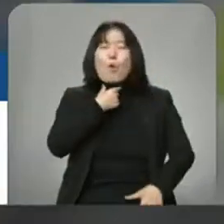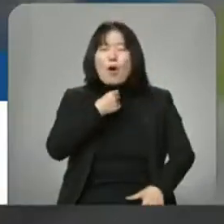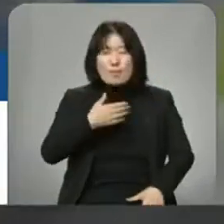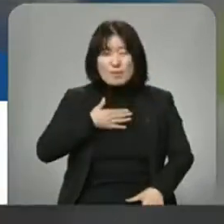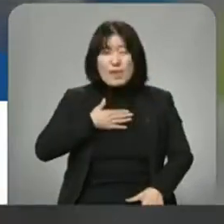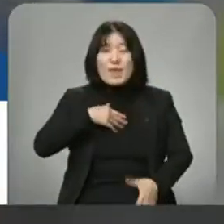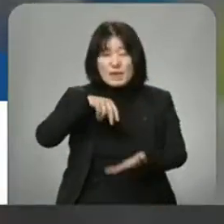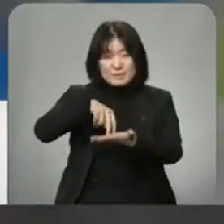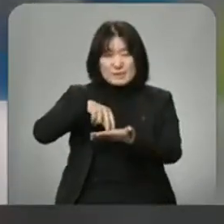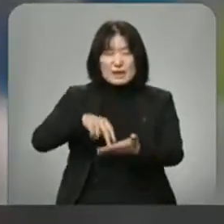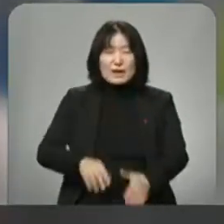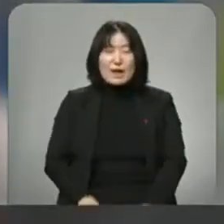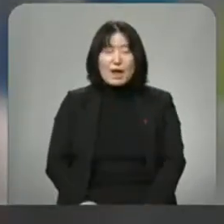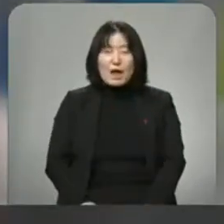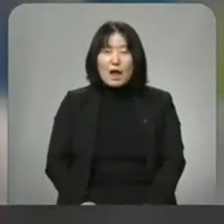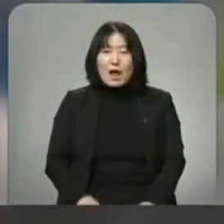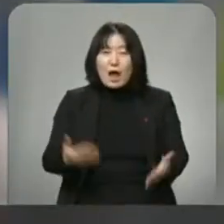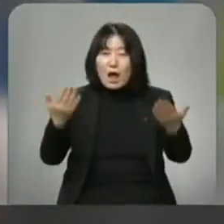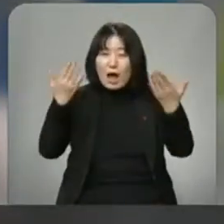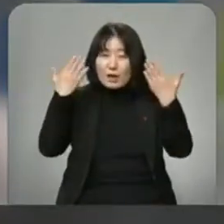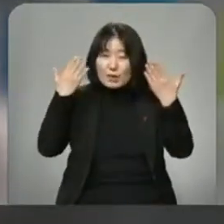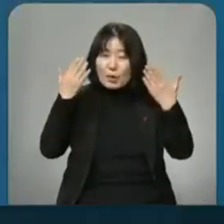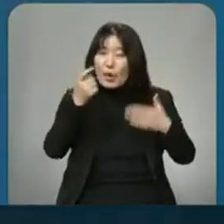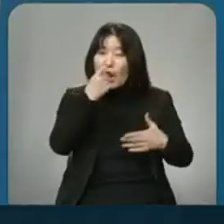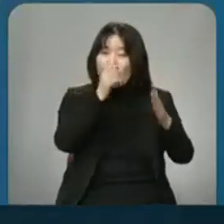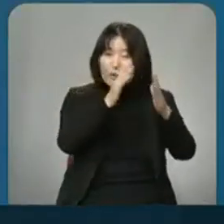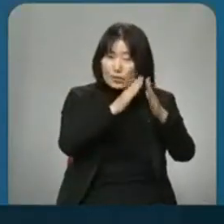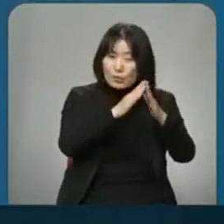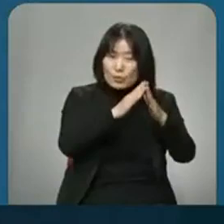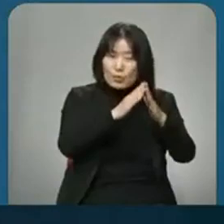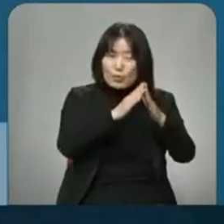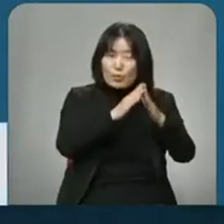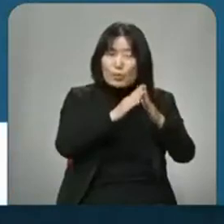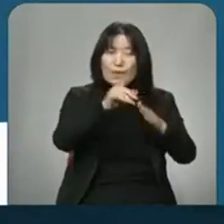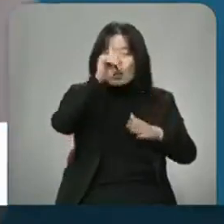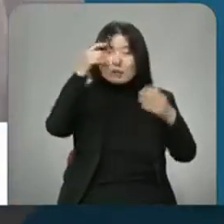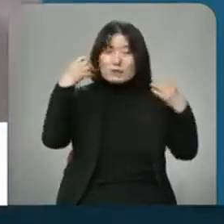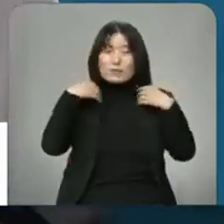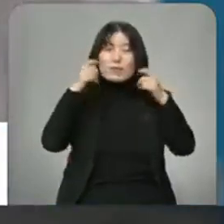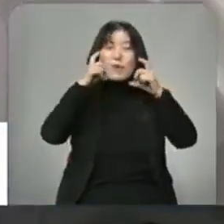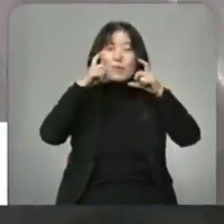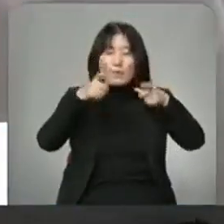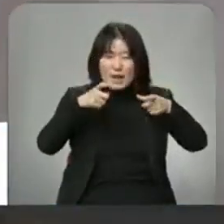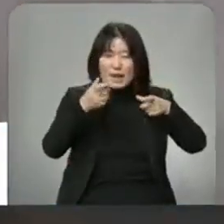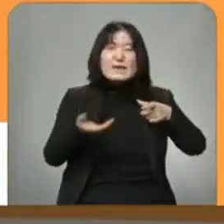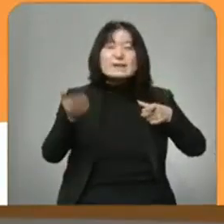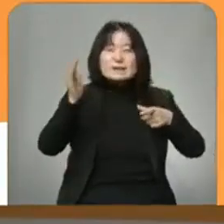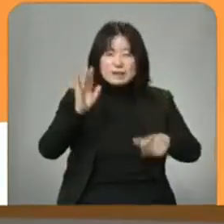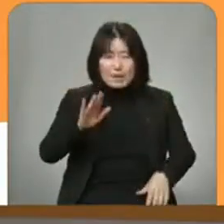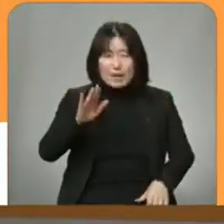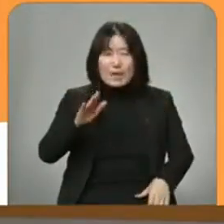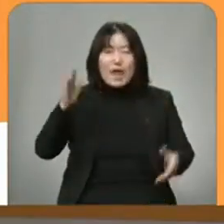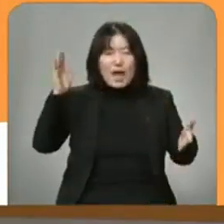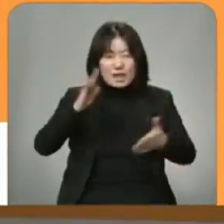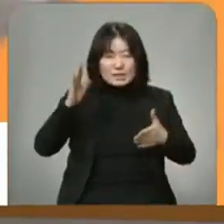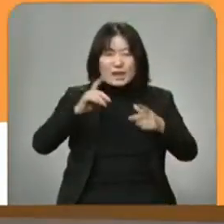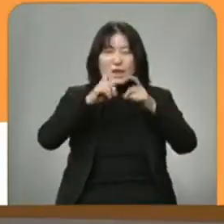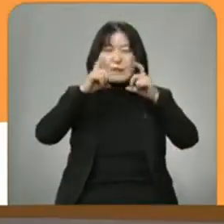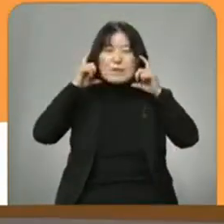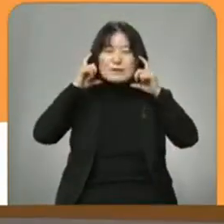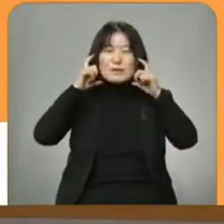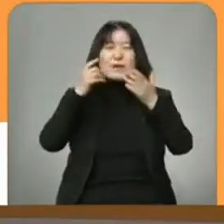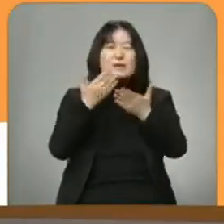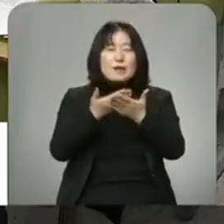의견입니다. 학교도 학원도 골칩니다. 일부 학원들은 정부의 마스크 해제 조치에도 불구하고 학생들에게 마스크